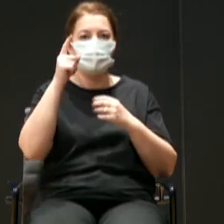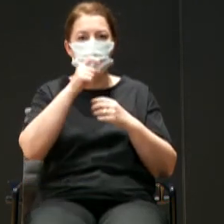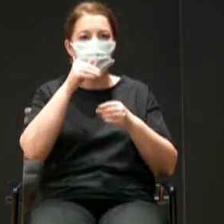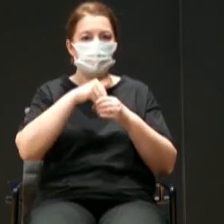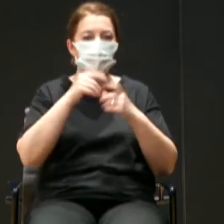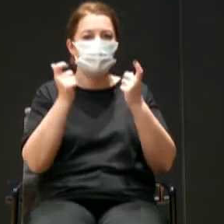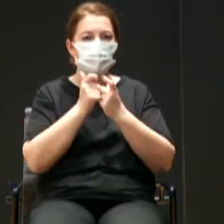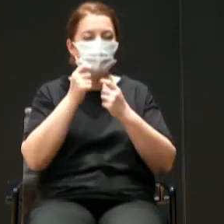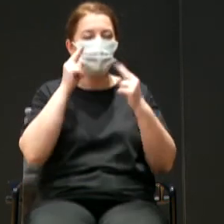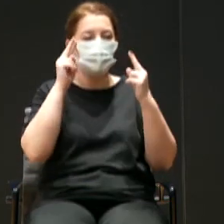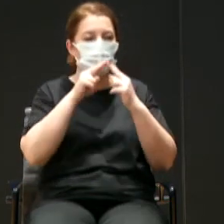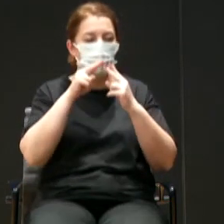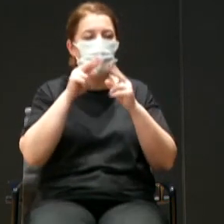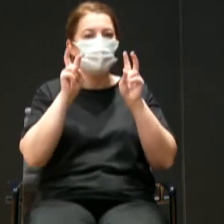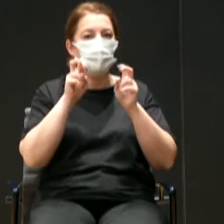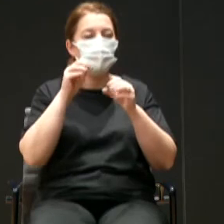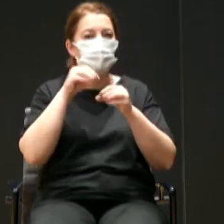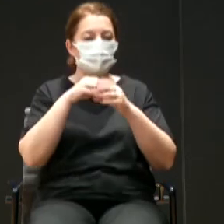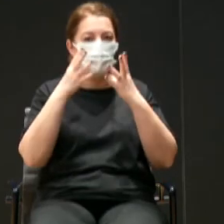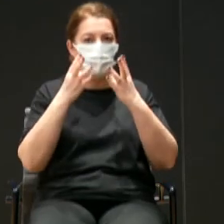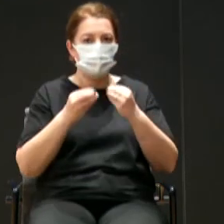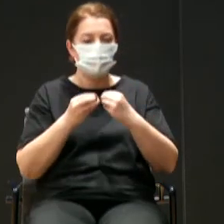görüşülmesi gereken konular